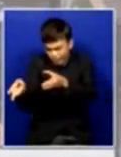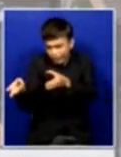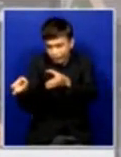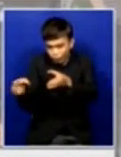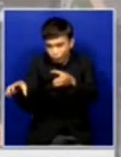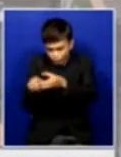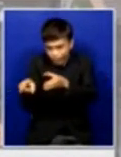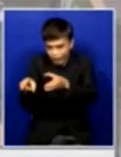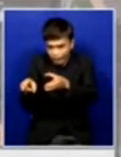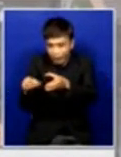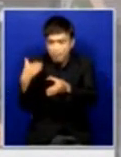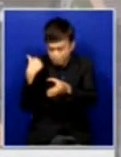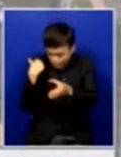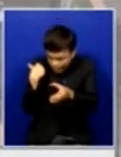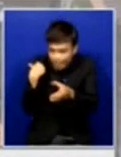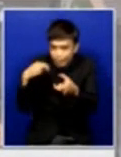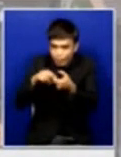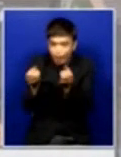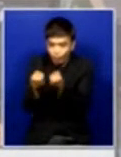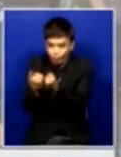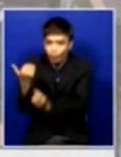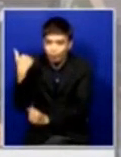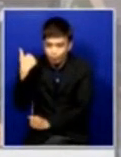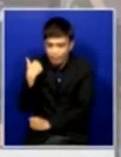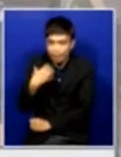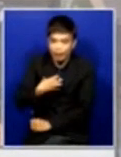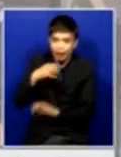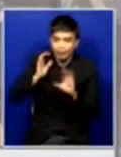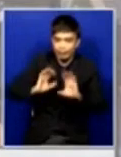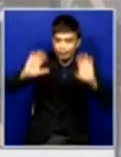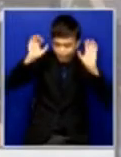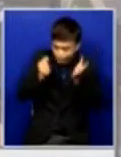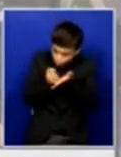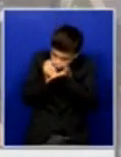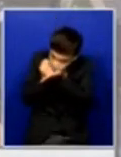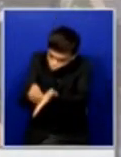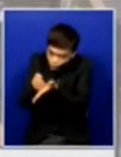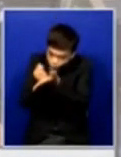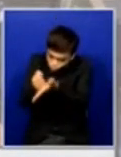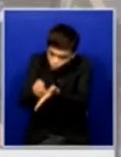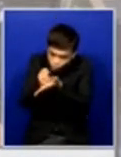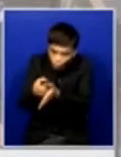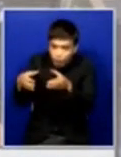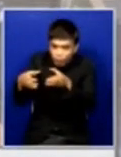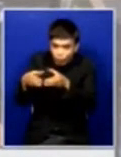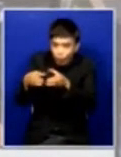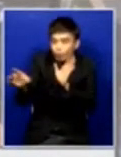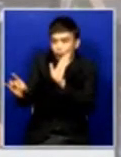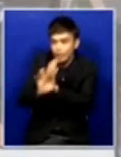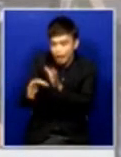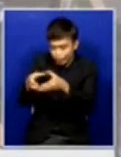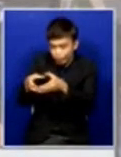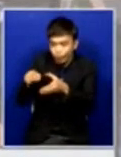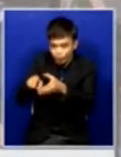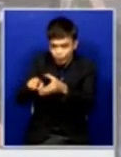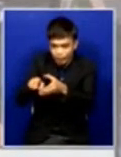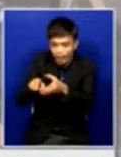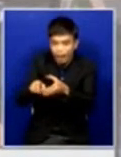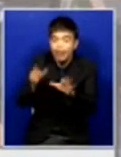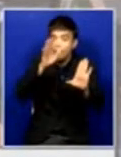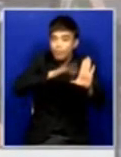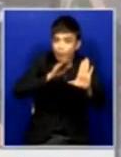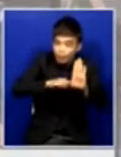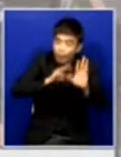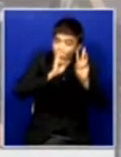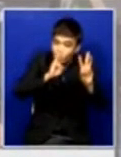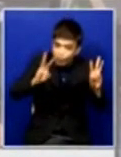ก็ขอให้ทางราชการนะครับได้เข้าไปดูแลแล้วก็เยียวยาคนกลุ่มนี้ซึ่งรัฐบาลนั้นได้ใช้กลไกในการลงทะเบียนผ่านระบบ